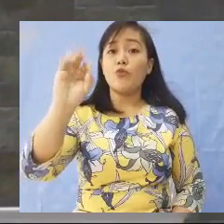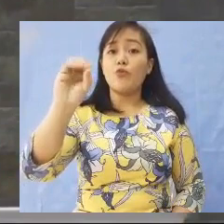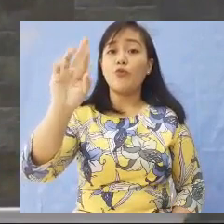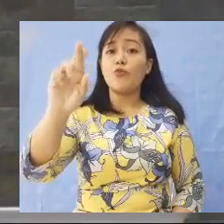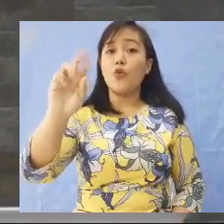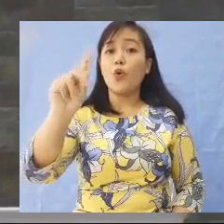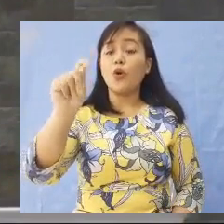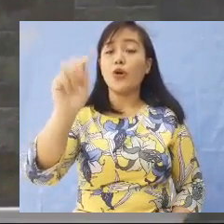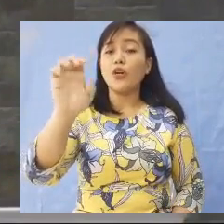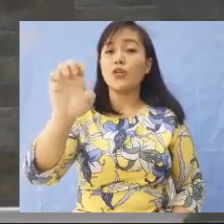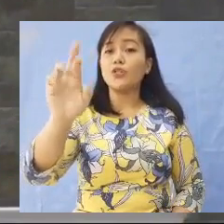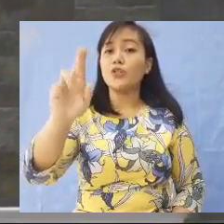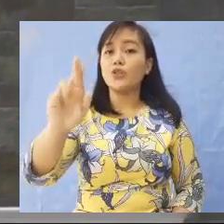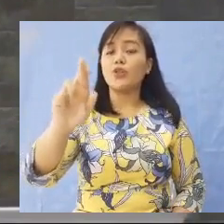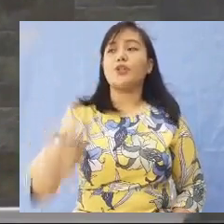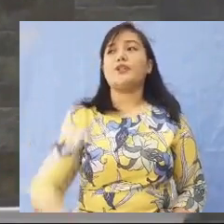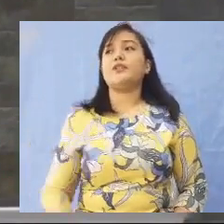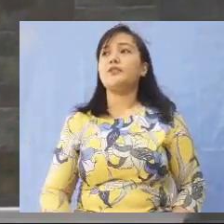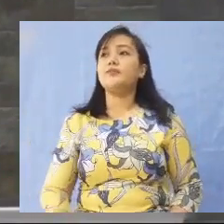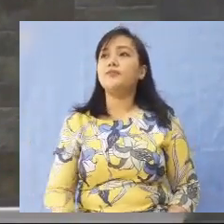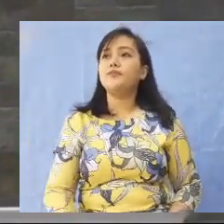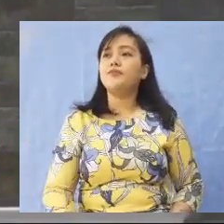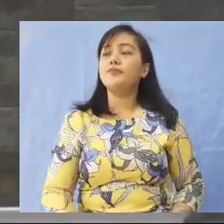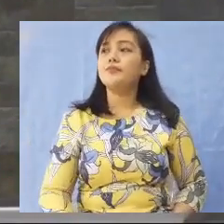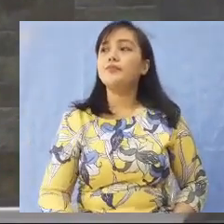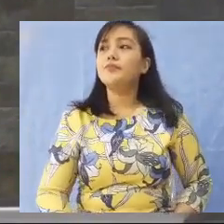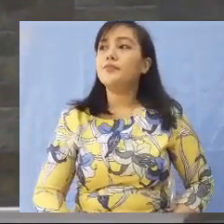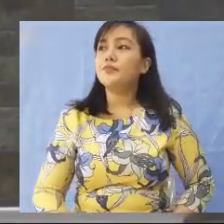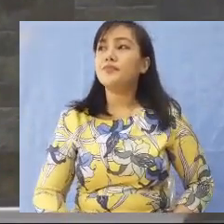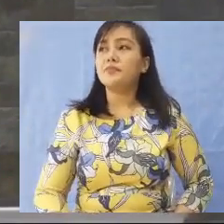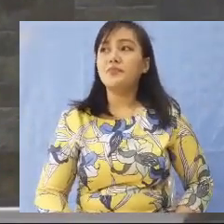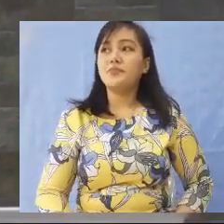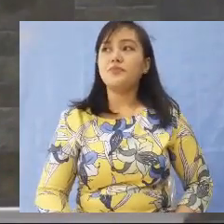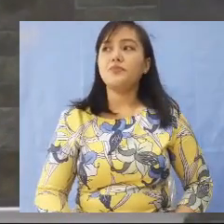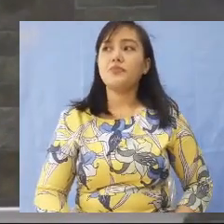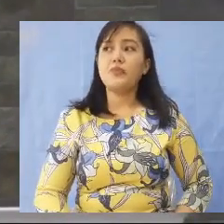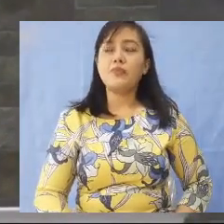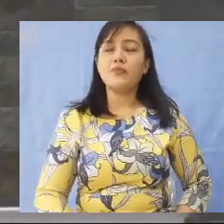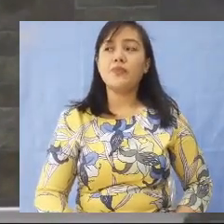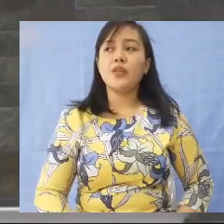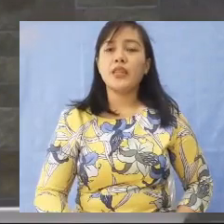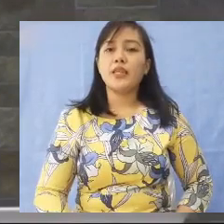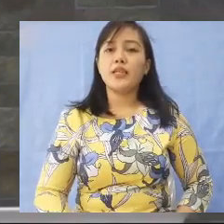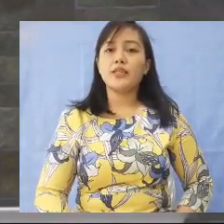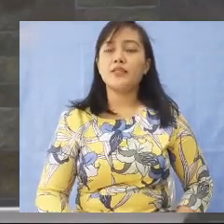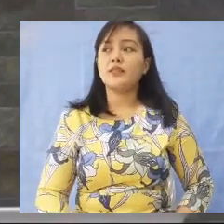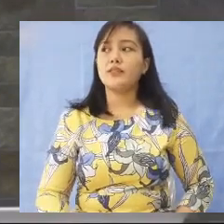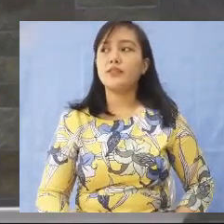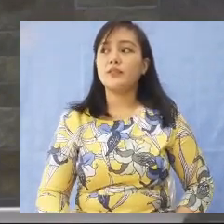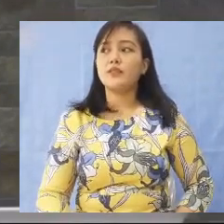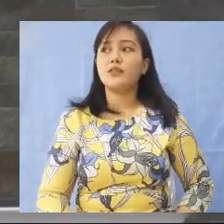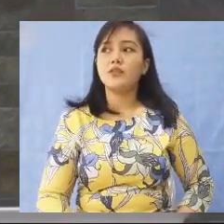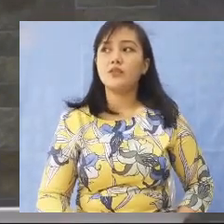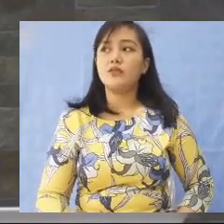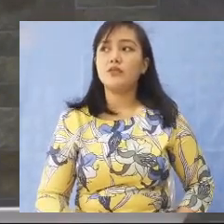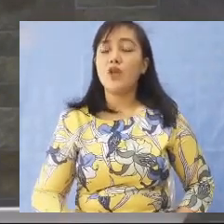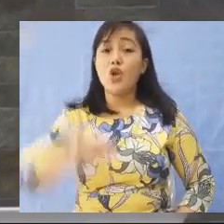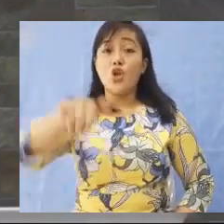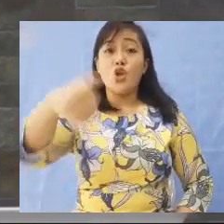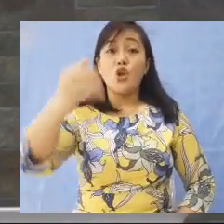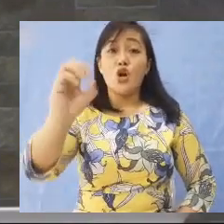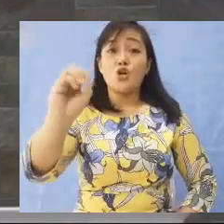yung sinasabi dito ni Job. Sabi ni Job, okay, katulad ka ng halaman. Eh kung yung puno